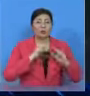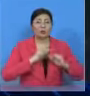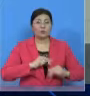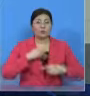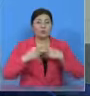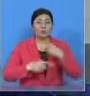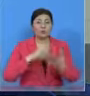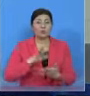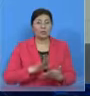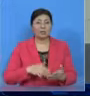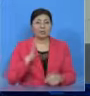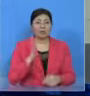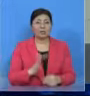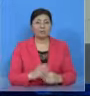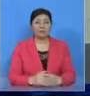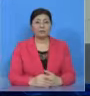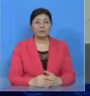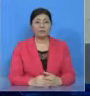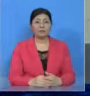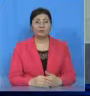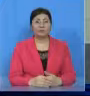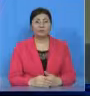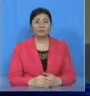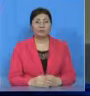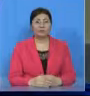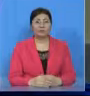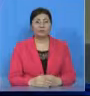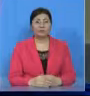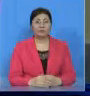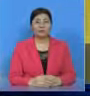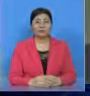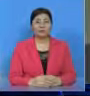қарай жалғаса бермек. Гүлсезім Әбдіжәлел, Жансая Әбдікәрім, Жанәділ Сағиев, Ақтөбе телеарнасы.